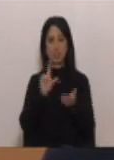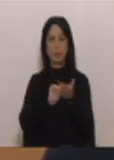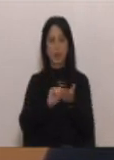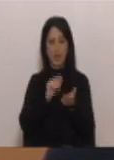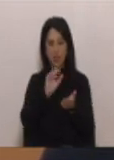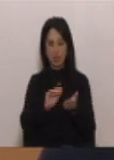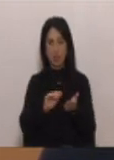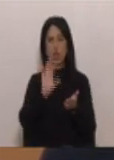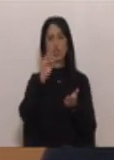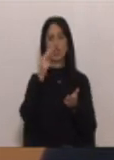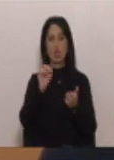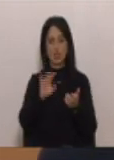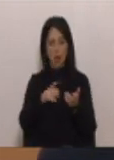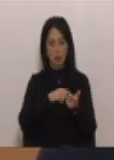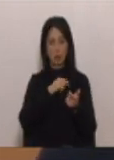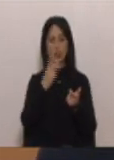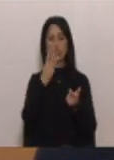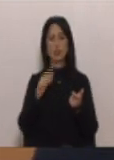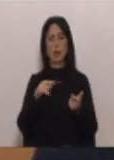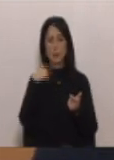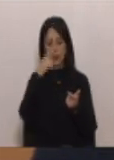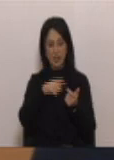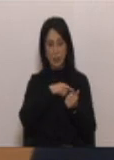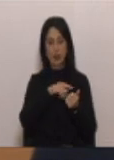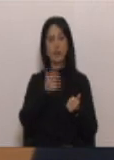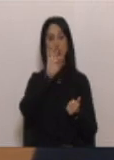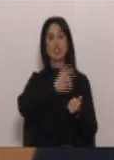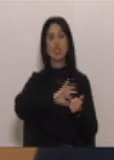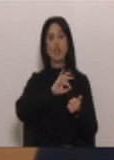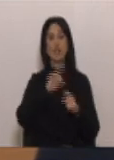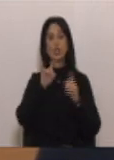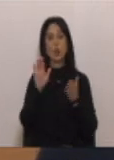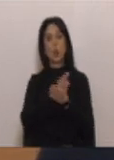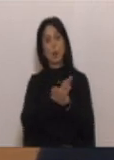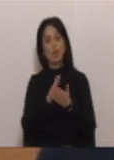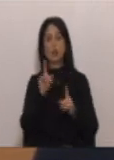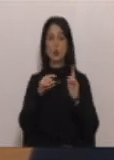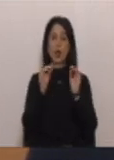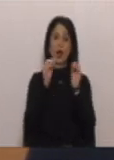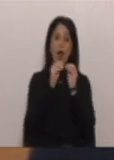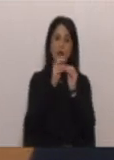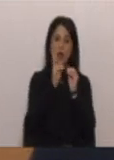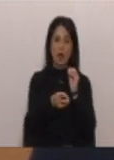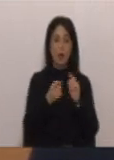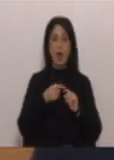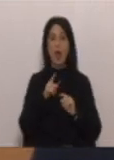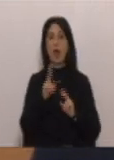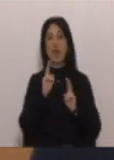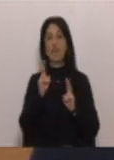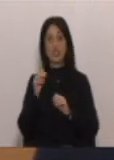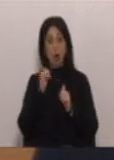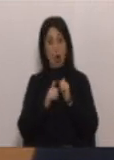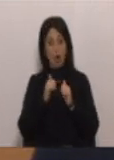პენსიონერები, სოცდაუცველები, შეშემოპირები, ყველა შეღავს ზოგი უფასო დადის ზოგი ათეთრიანი ტარიფით. ხოლო მათთვის, ვისაც